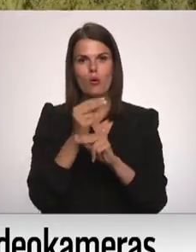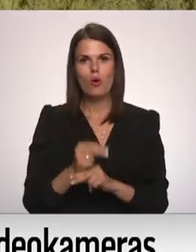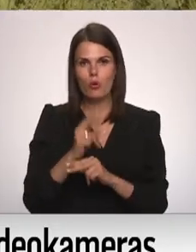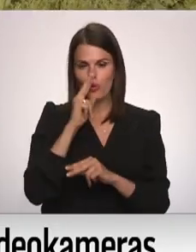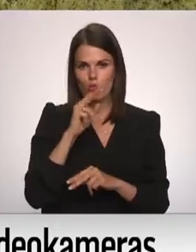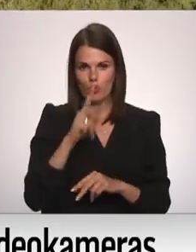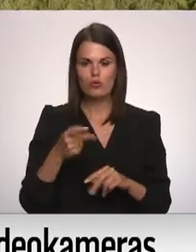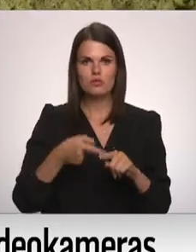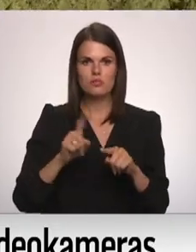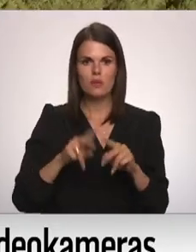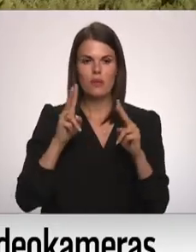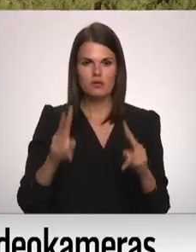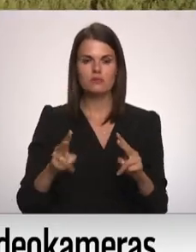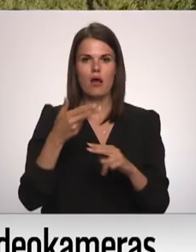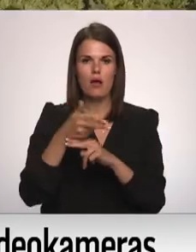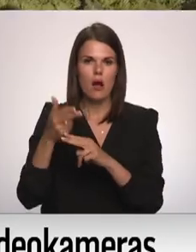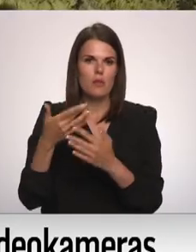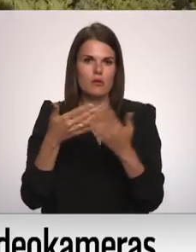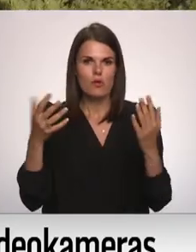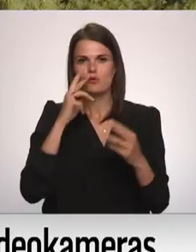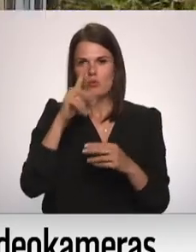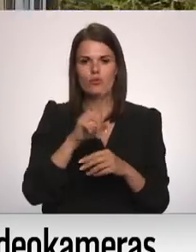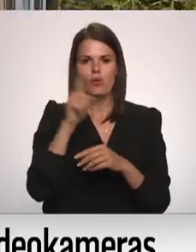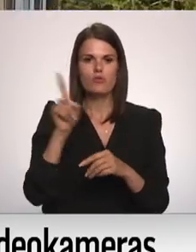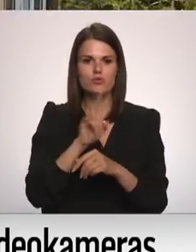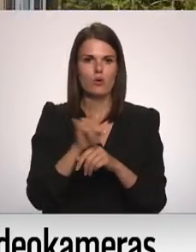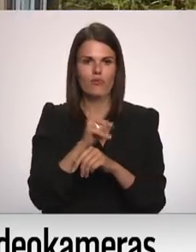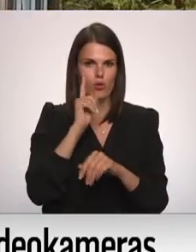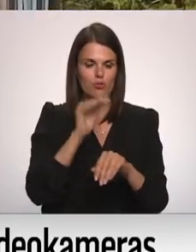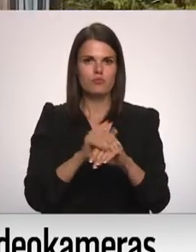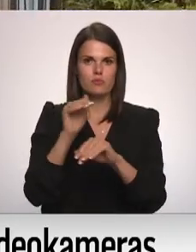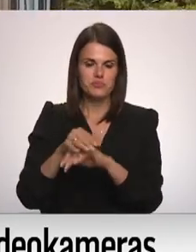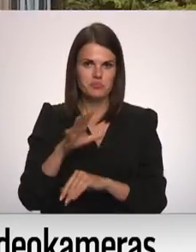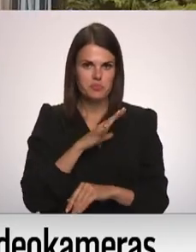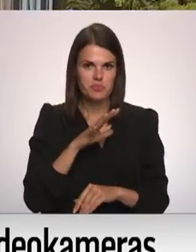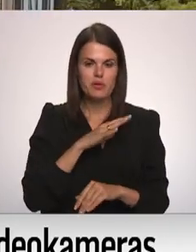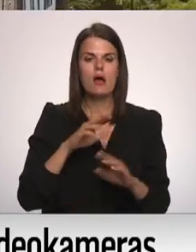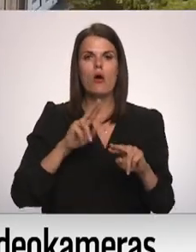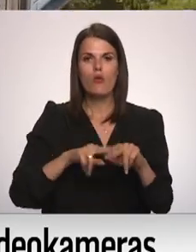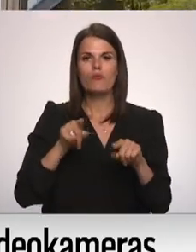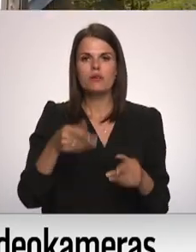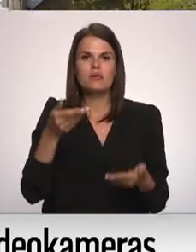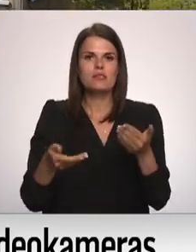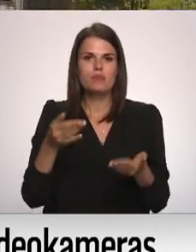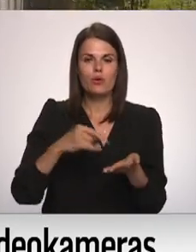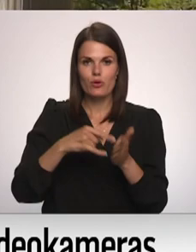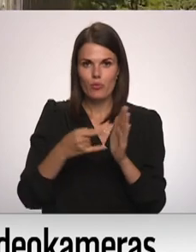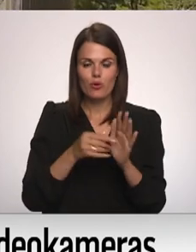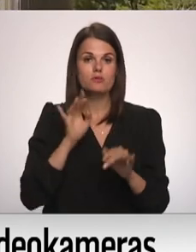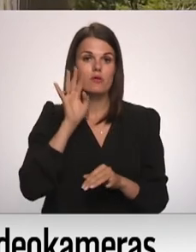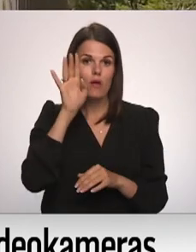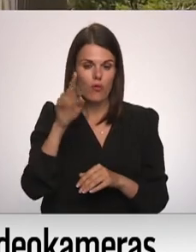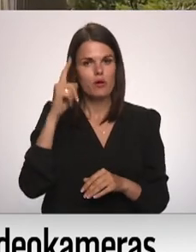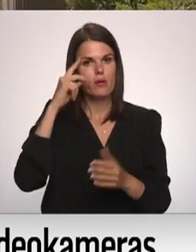kameras detektē tūkstošiem gadījumu. Daudzi ir viltus. Tas ir pilotprojekts un sistēmai darbojoties arvien labāk. Nākotnē